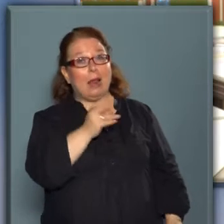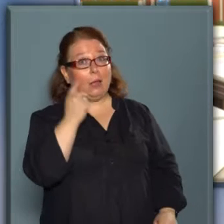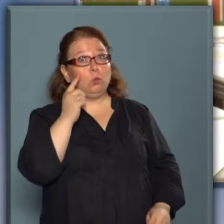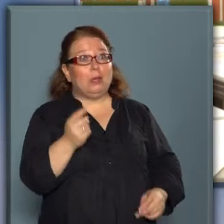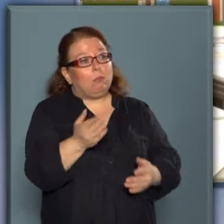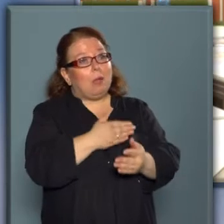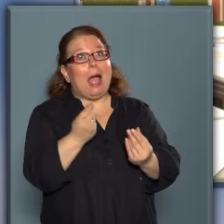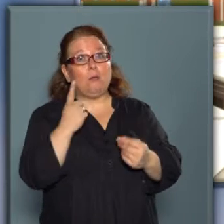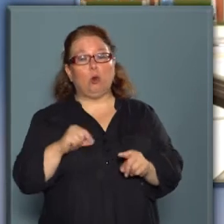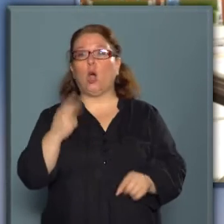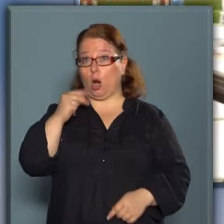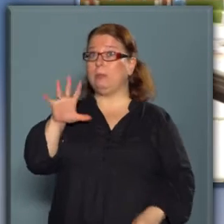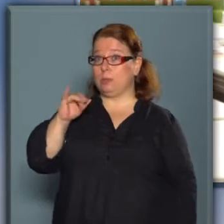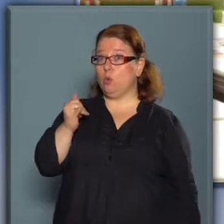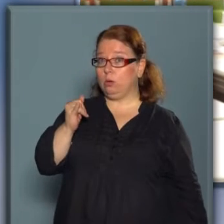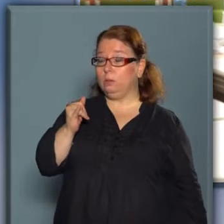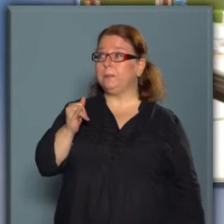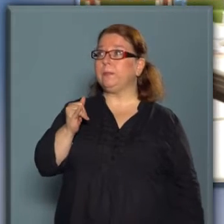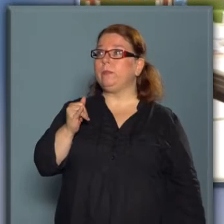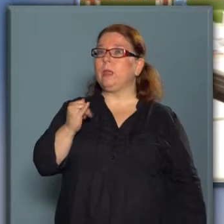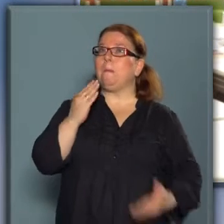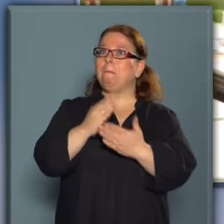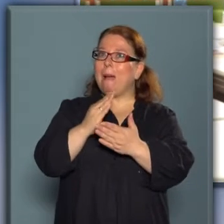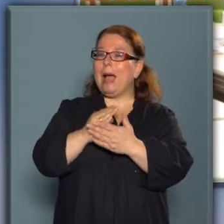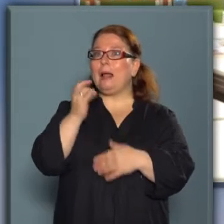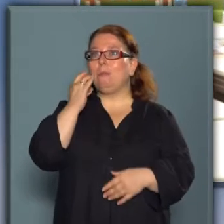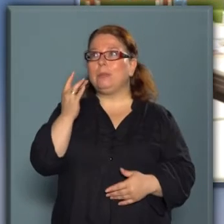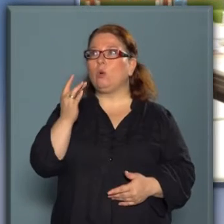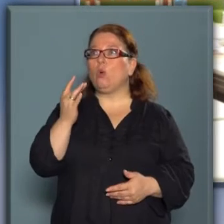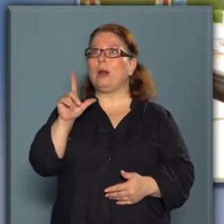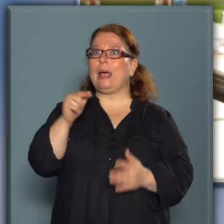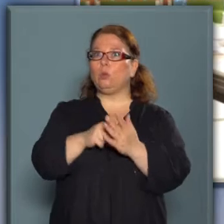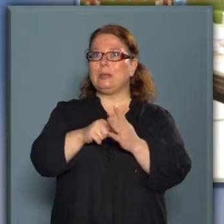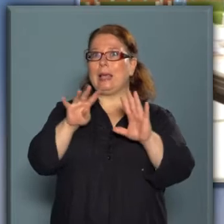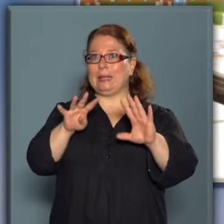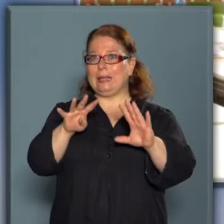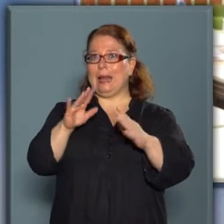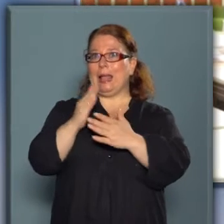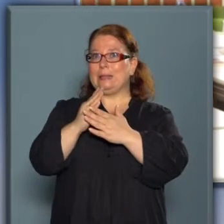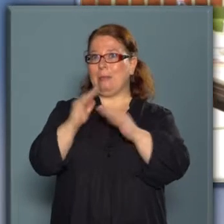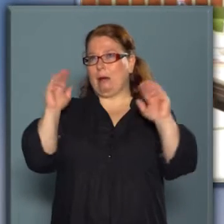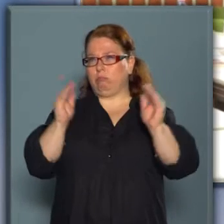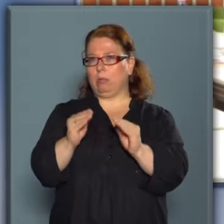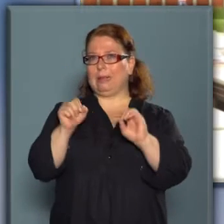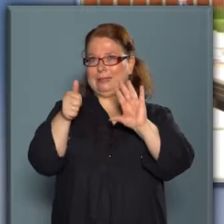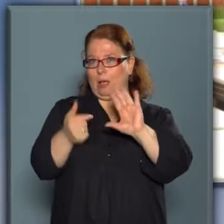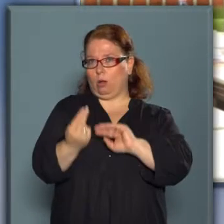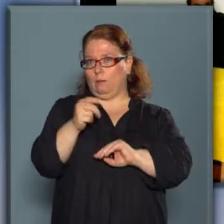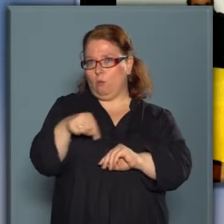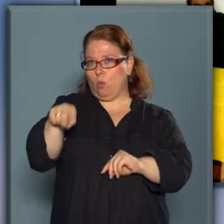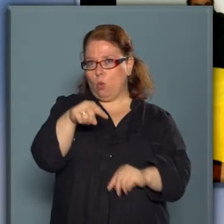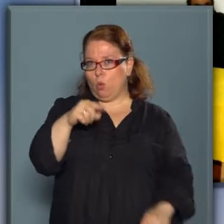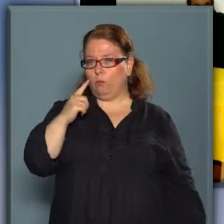hányan voltak? 35-en voltak kezdetben, már mikor 2009-re már csak 16-an